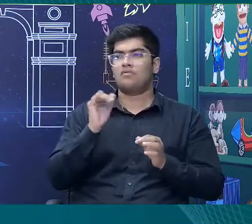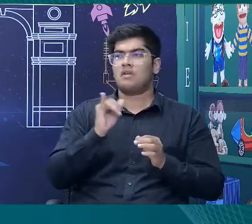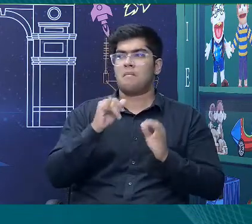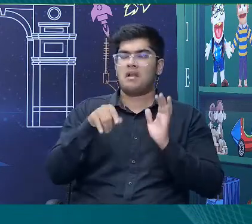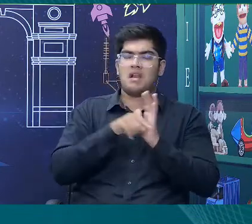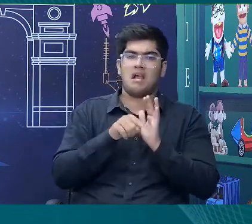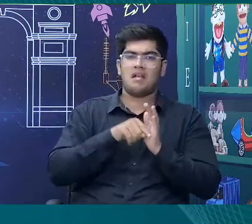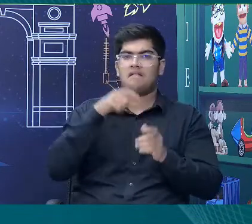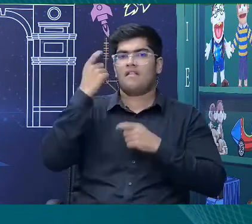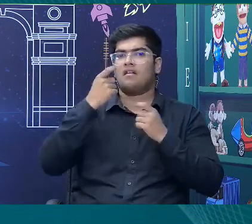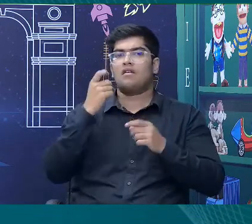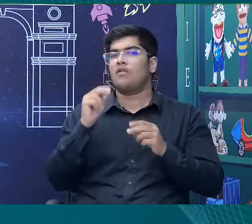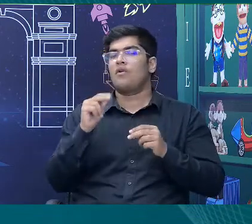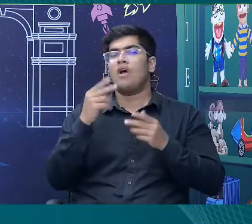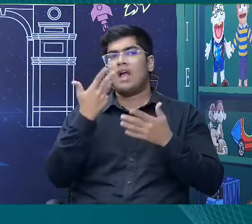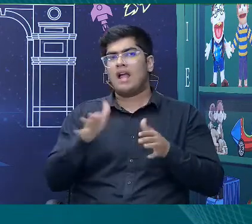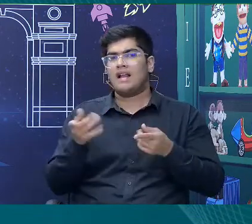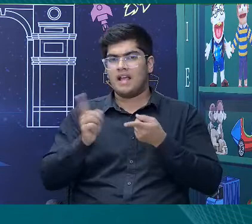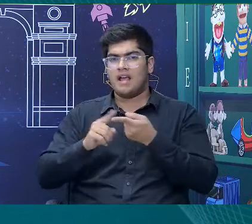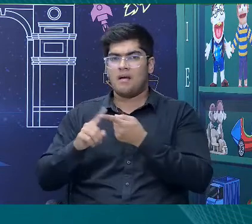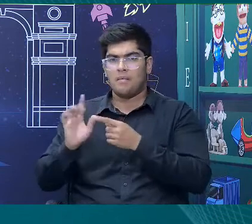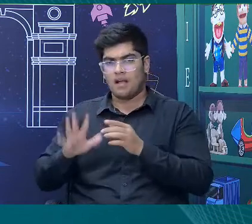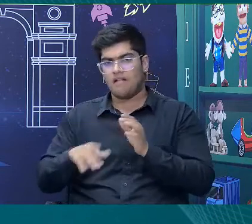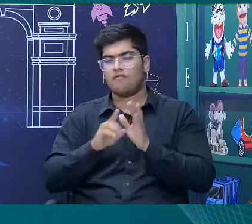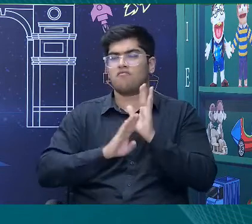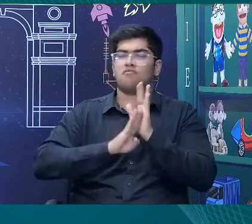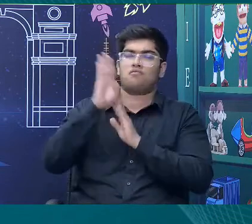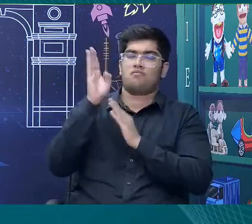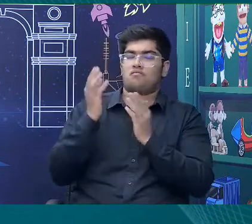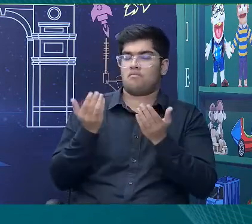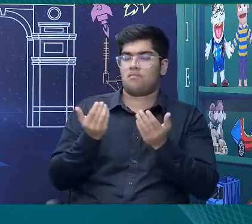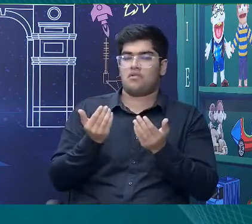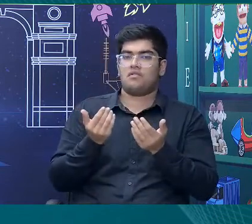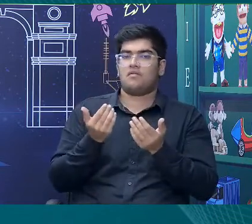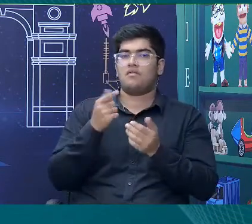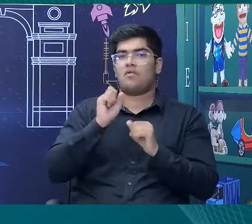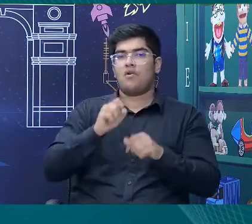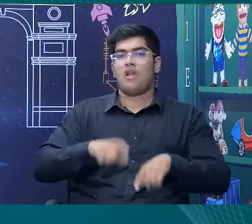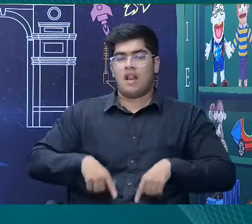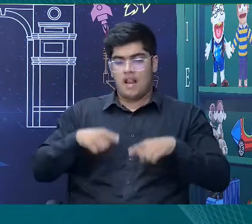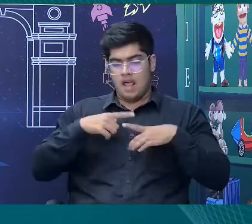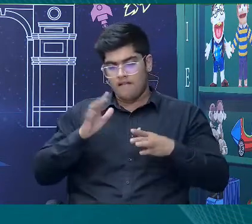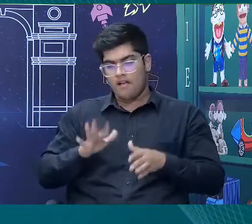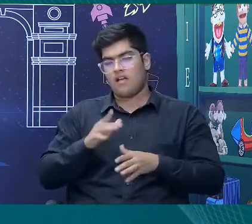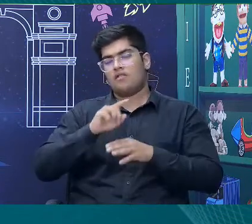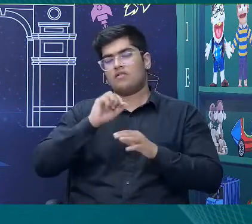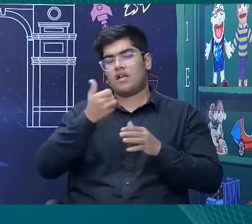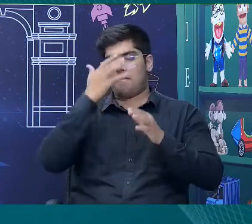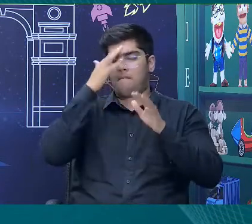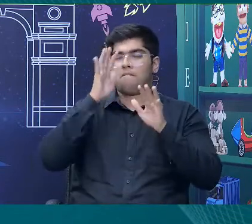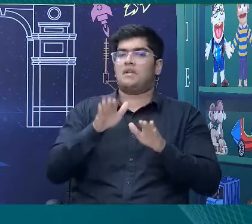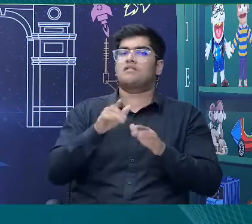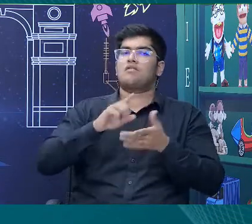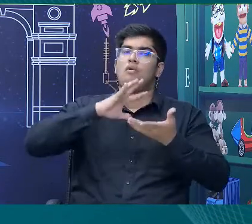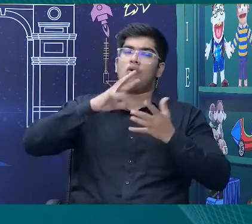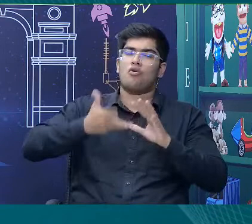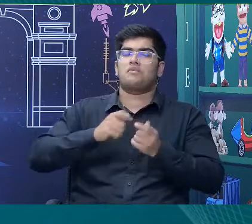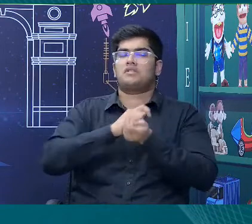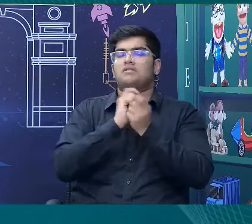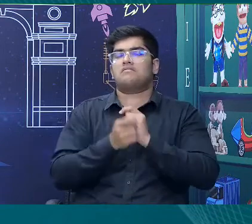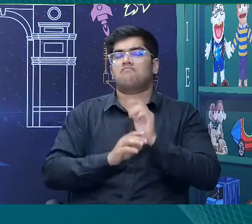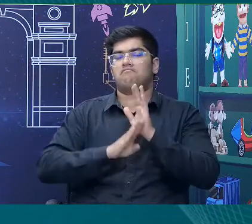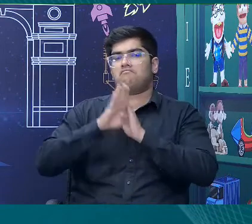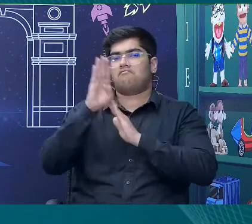will grow through whatever you go through. आपकी लाइफ से बड़ा कुछ भी नहीं है, ये लाइफ आपके पास है, Exactly. ये ब्लेसिंग है और True. इसके अकॉर्डिंगली we have